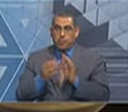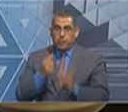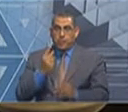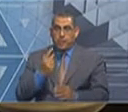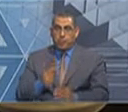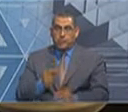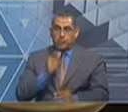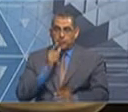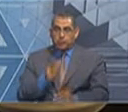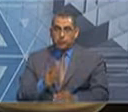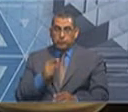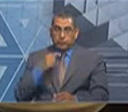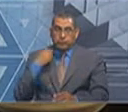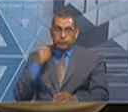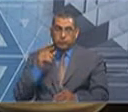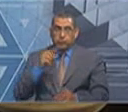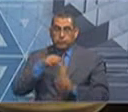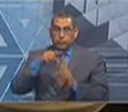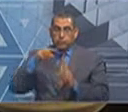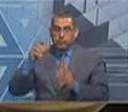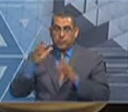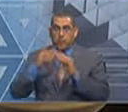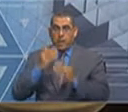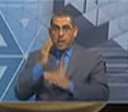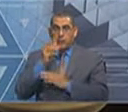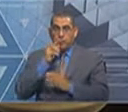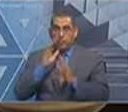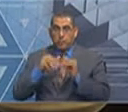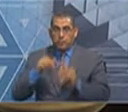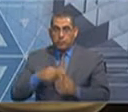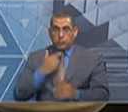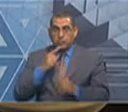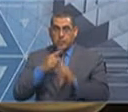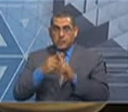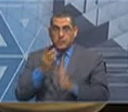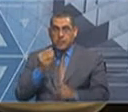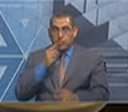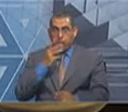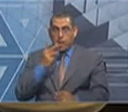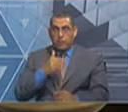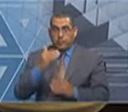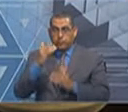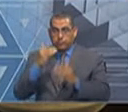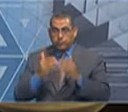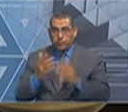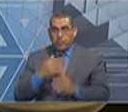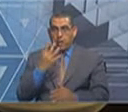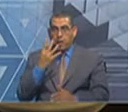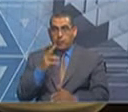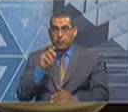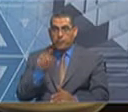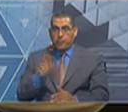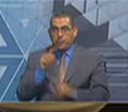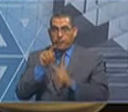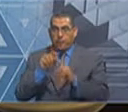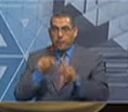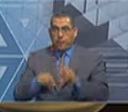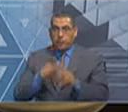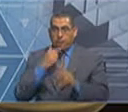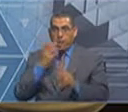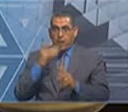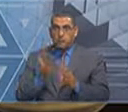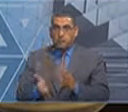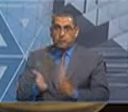543.7 مليون جنيه. وسجل المؤشر الرئيسي للبورصة المصرية إيجاك 30 تراجعا بنسبة 74%، في حين